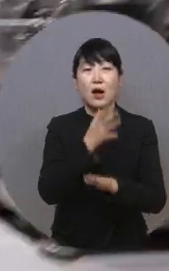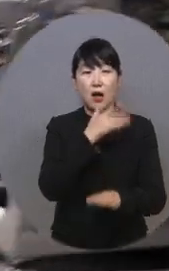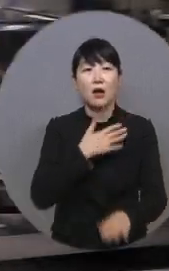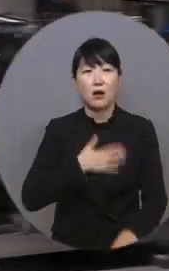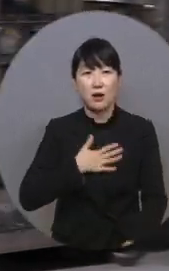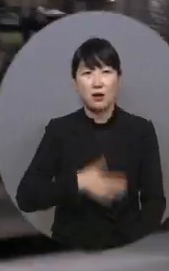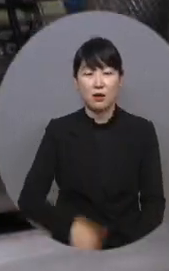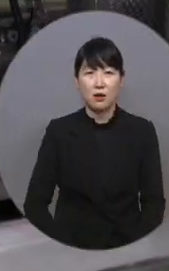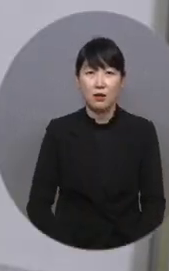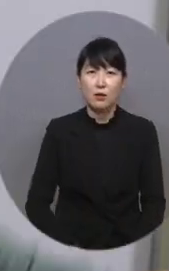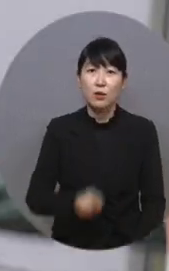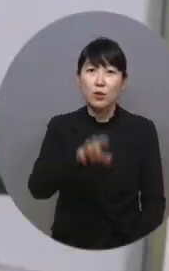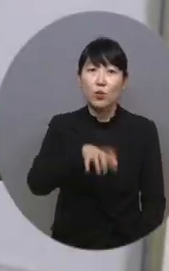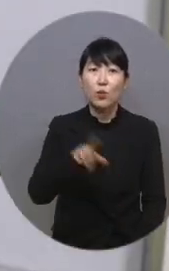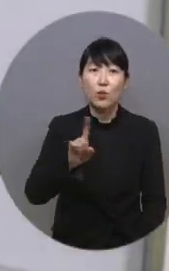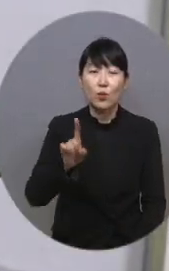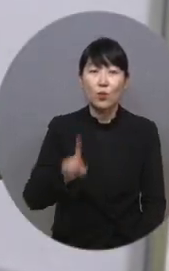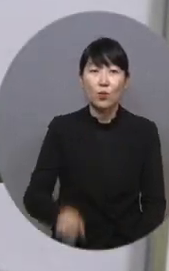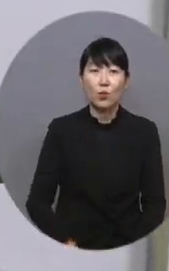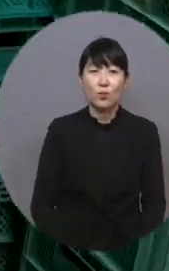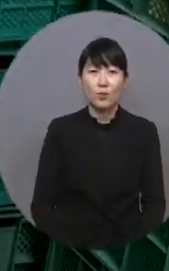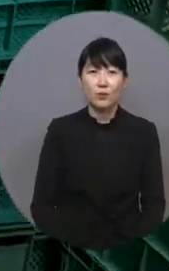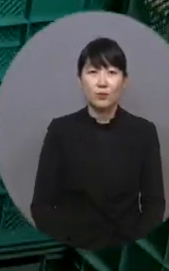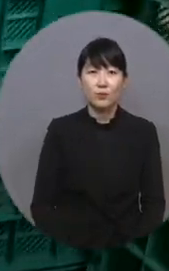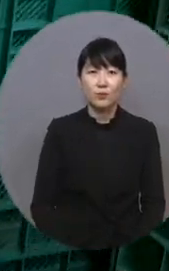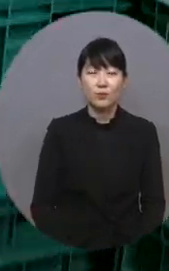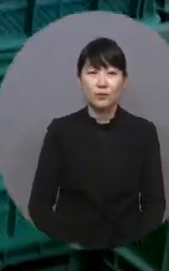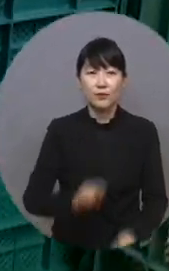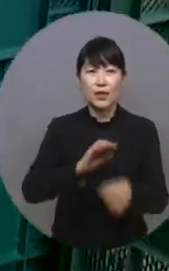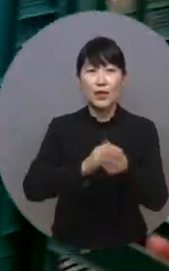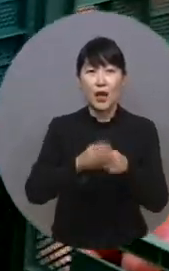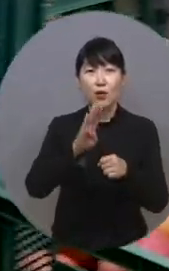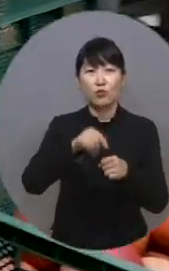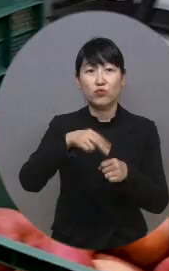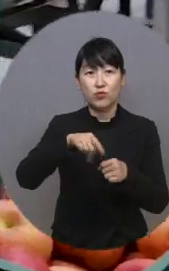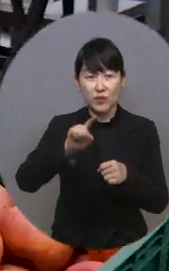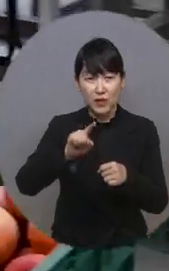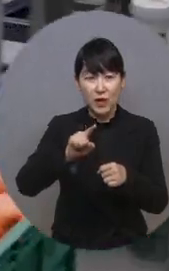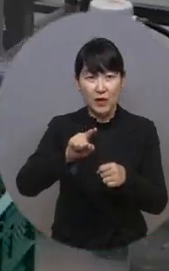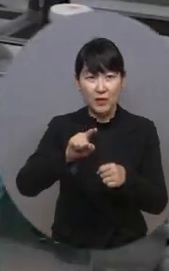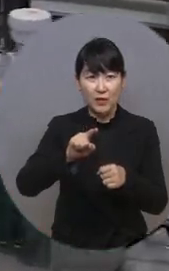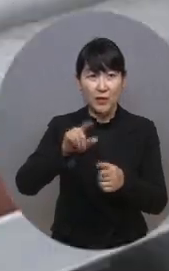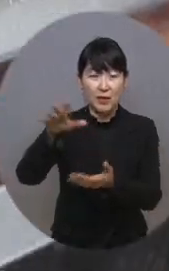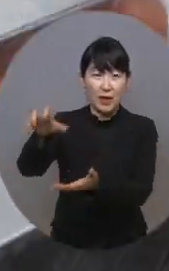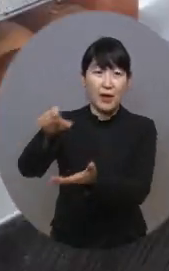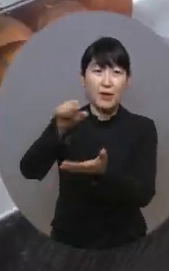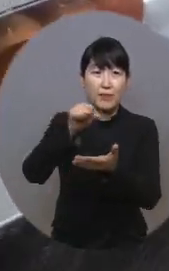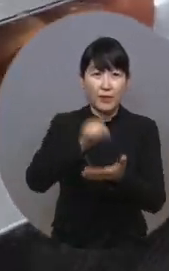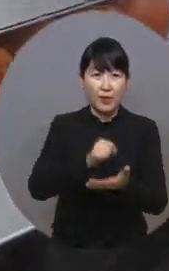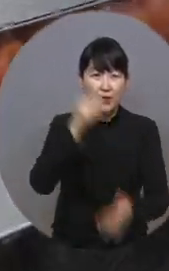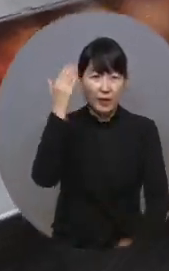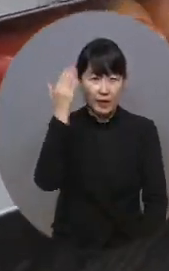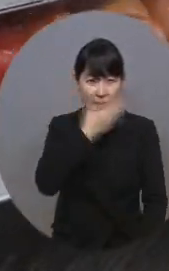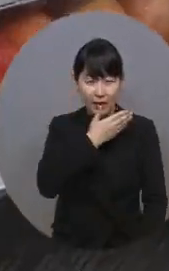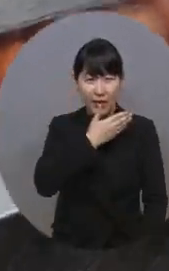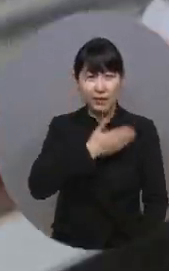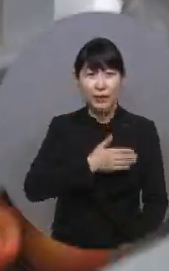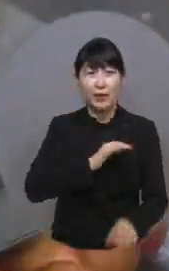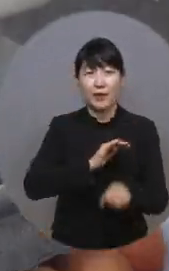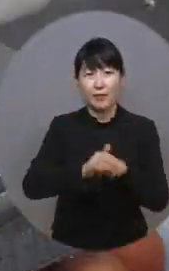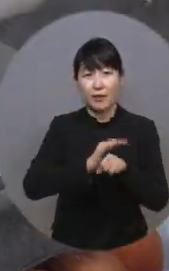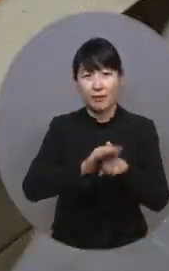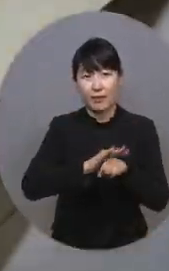여기는 어떤 곳인가요? 예, 이곳은 저희가 사과 부사를 입고를 받아서 네. 세척기를 깨끗하게 한번 세척하고 난